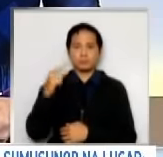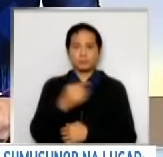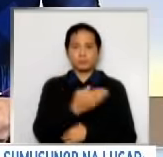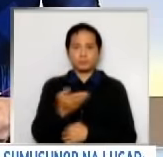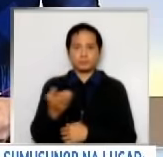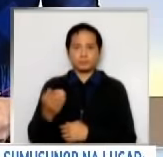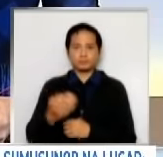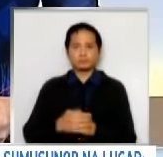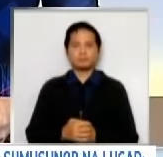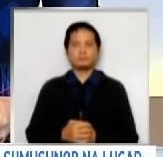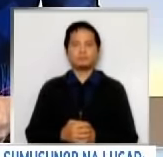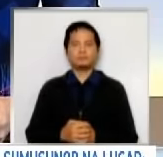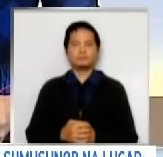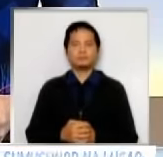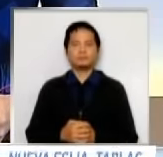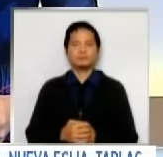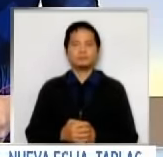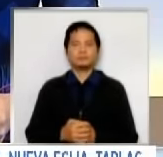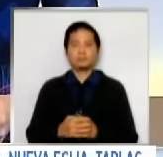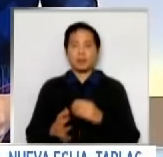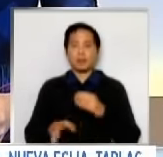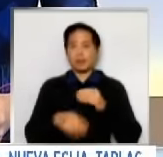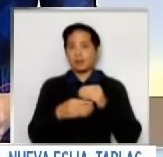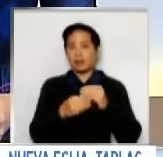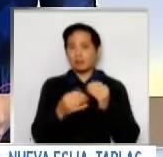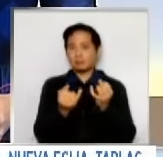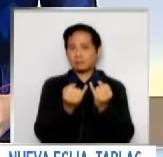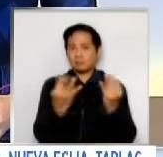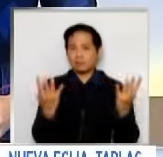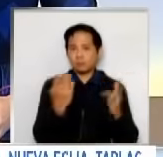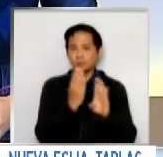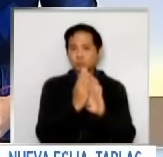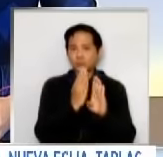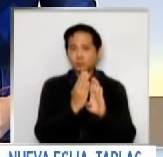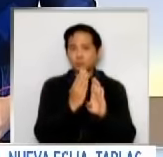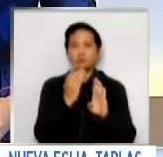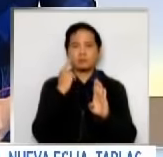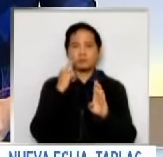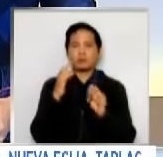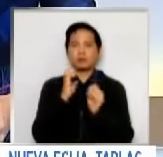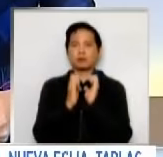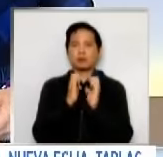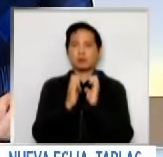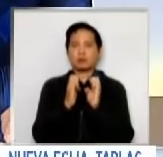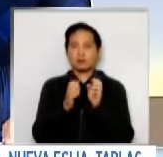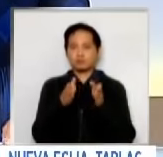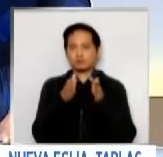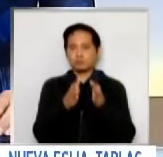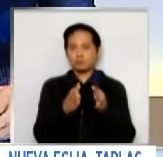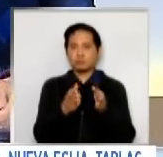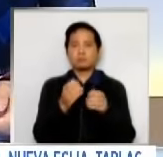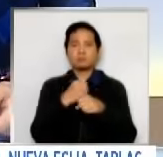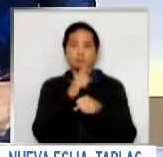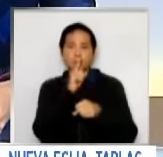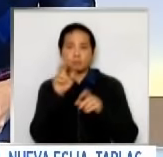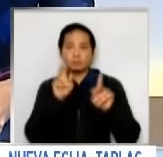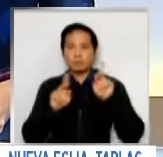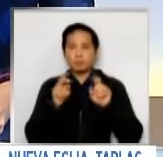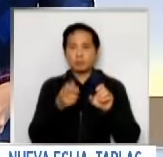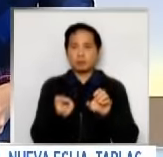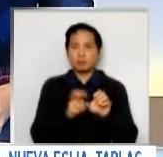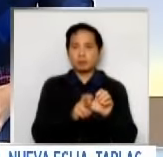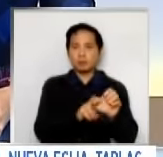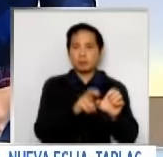Dinagdagan ang bilang ng mga bus na umabiyahe sa EDSA para masigurong may masasakyan ang mga pasahero ng MRT na tigil operasyon muna